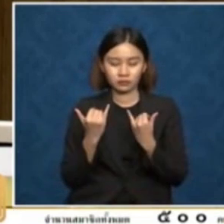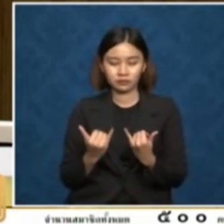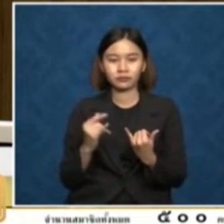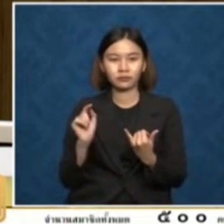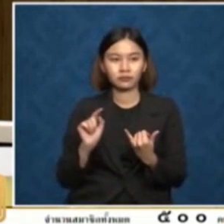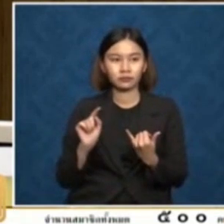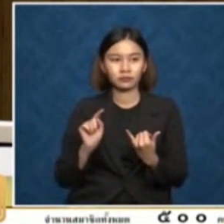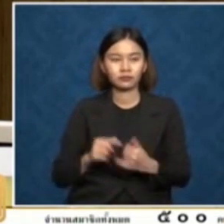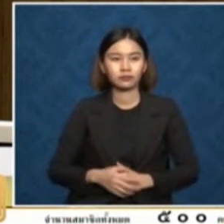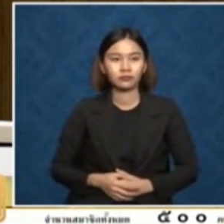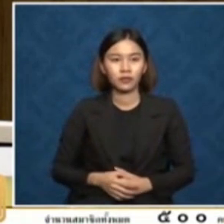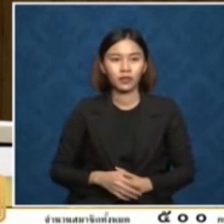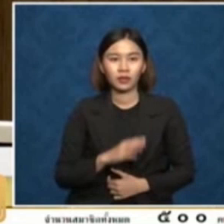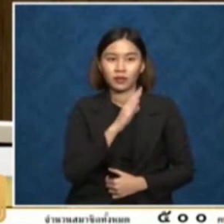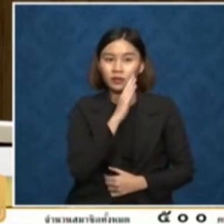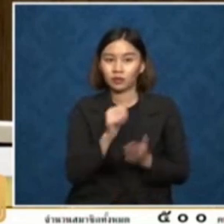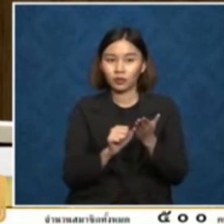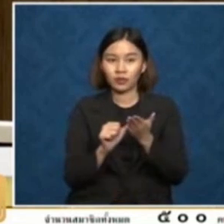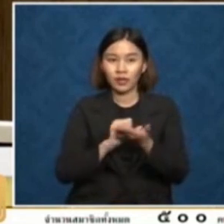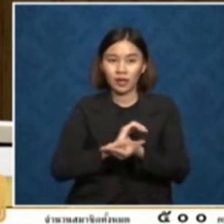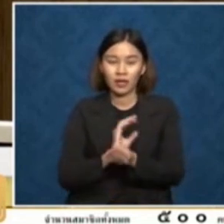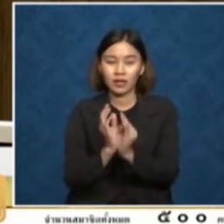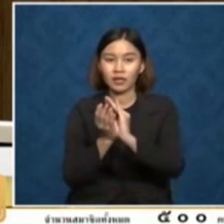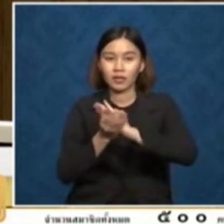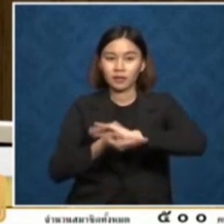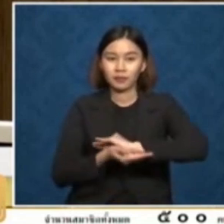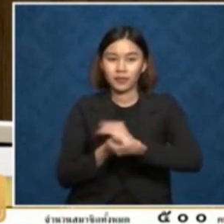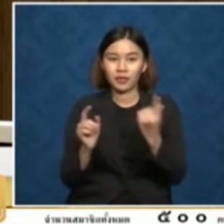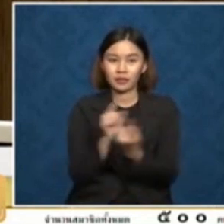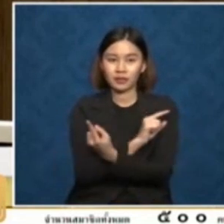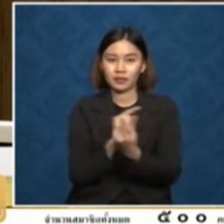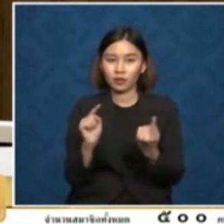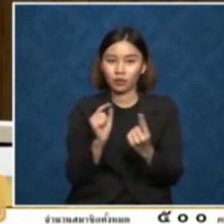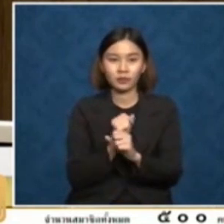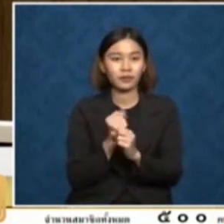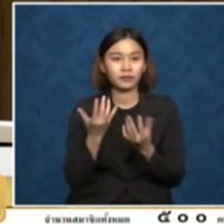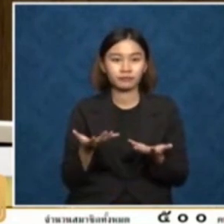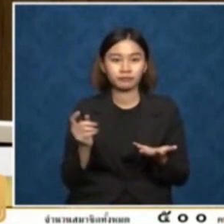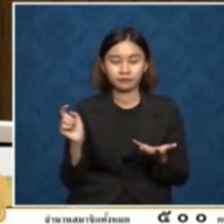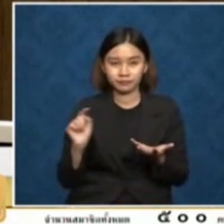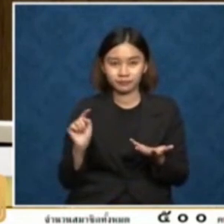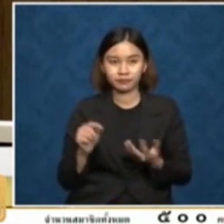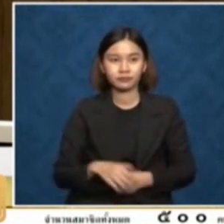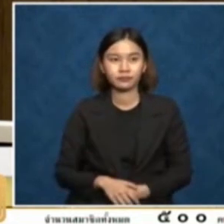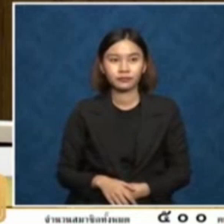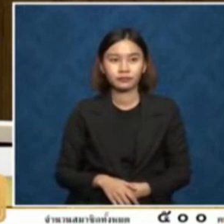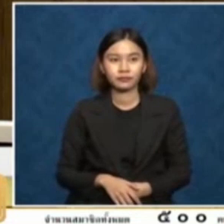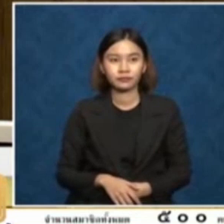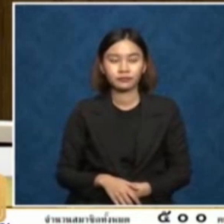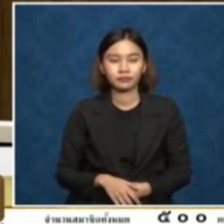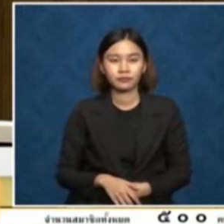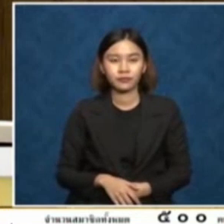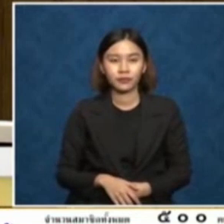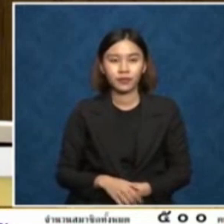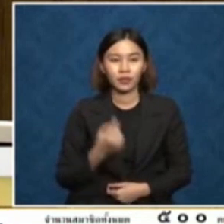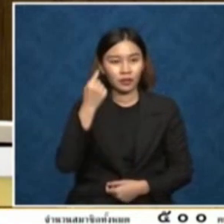และในวันนี้นะคะหากเราจะเปลี่ยนแปลงการประกอบสร้างสังคมได้อย่างไรก็คือการที่เราคืนเจต